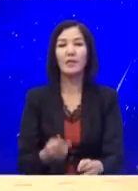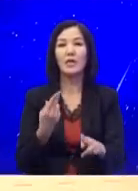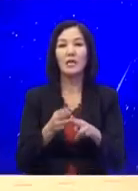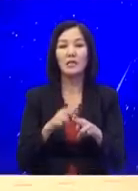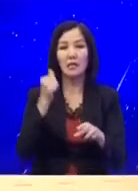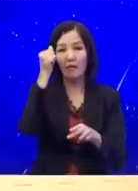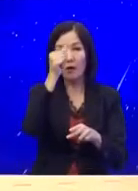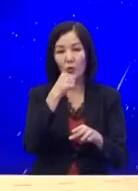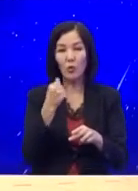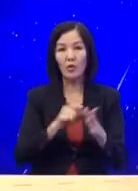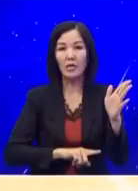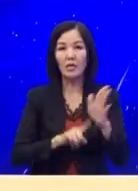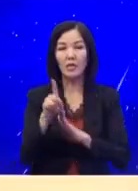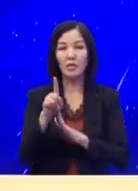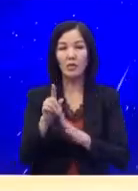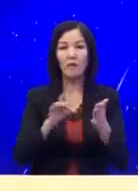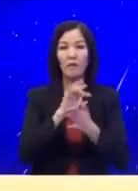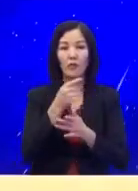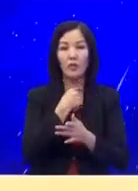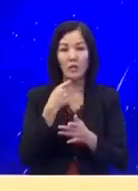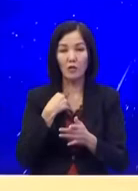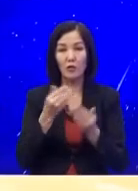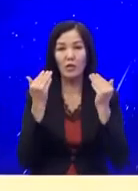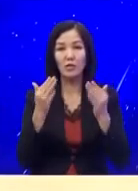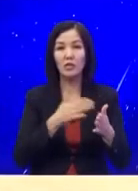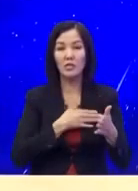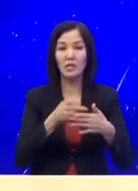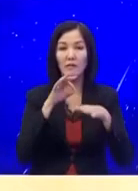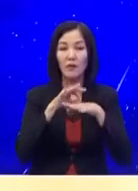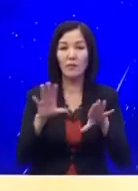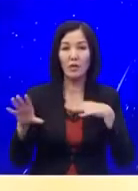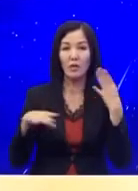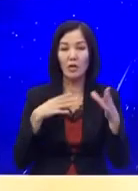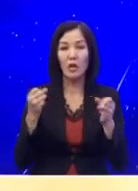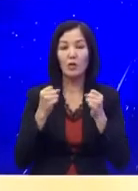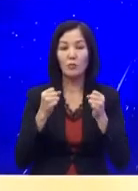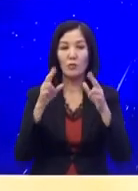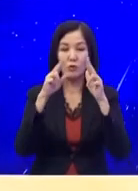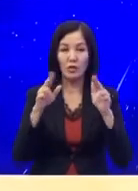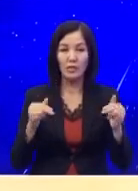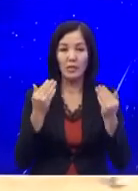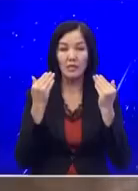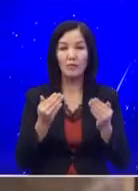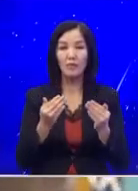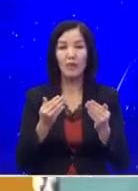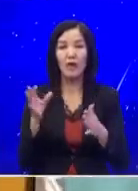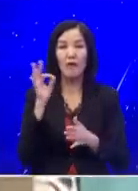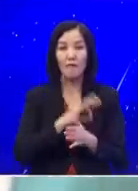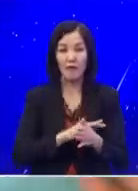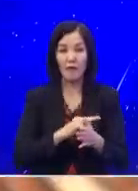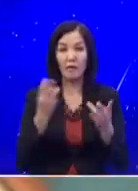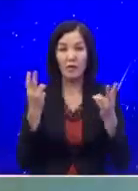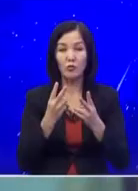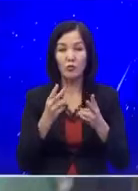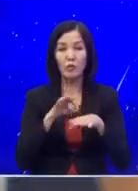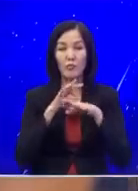баскетболисты, представляющие область, базируются в городе Талдыкурган. Сейчас активно проходят тренировки в спорткомплексе «Жастар». Теперь выгодное геоположение позволит